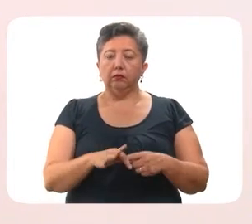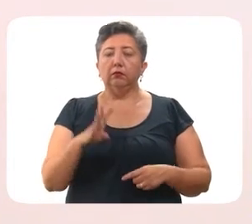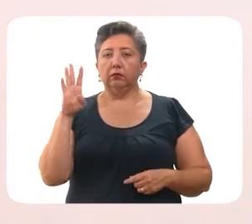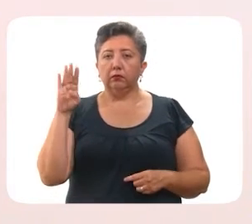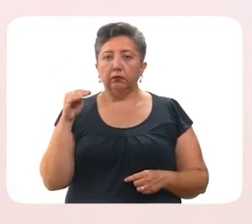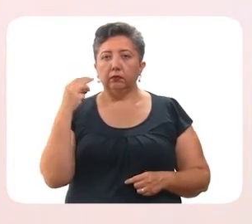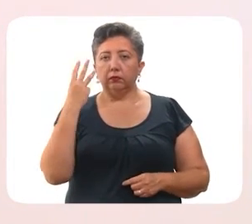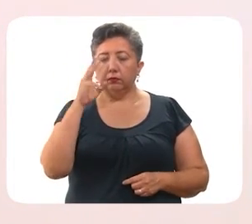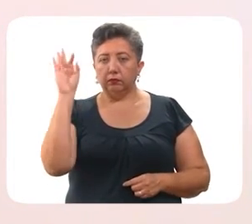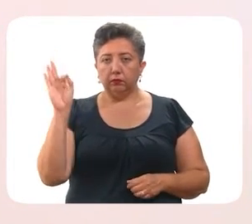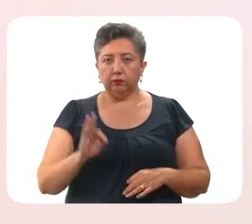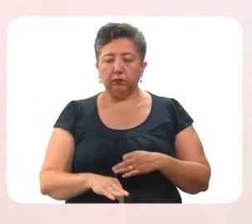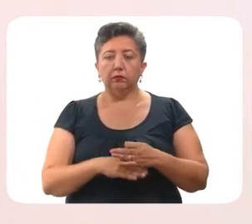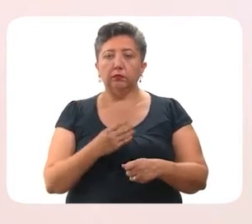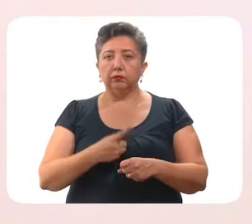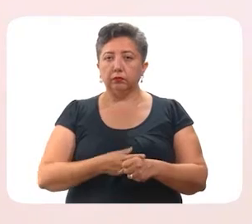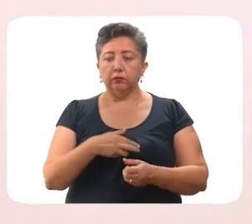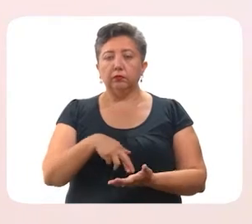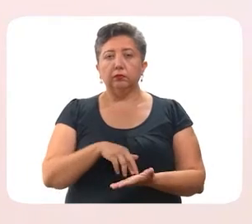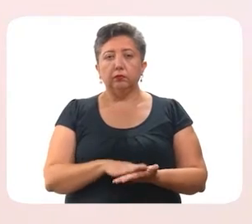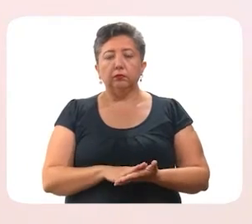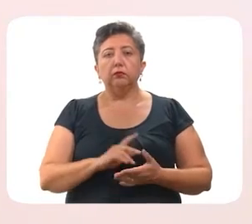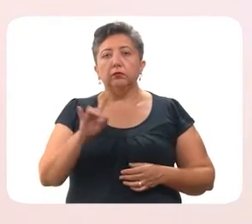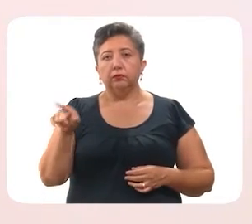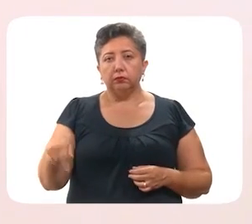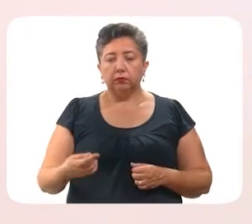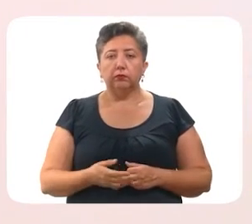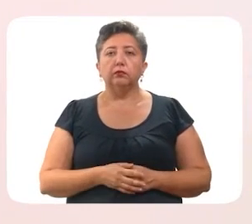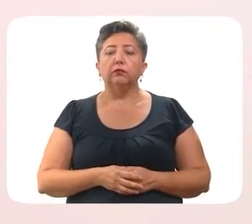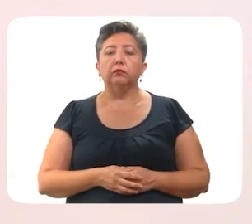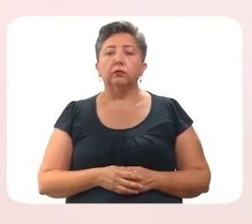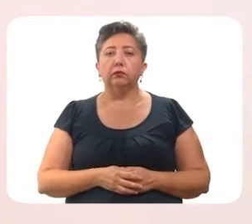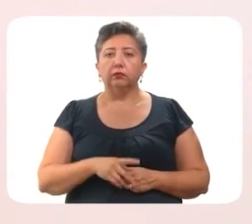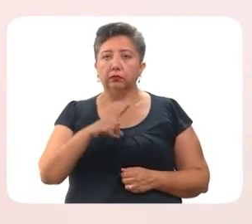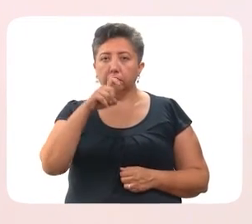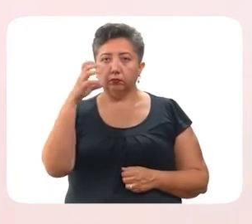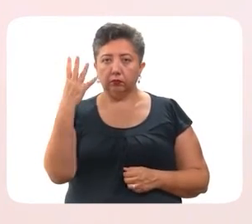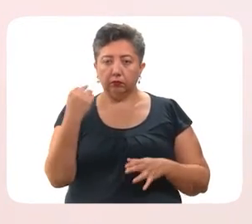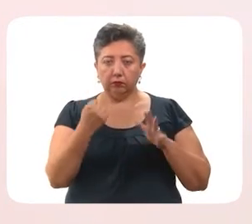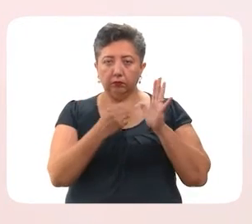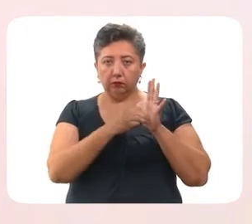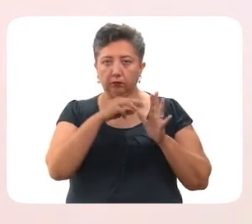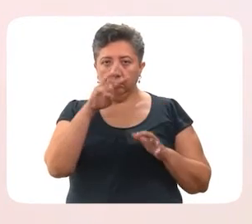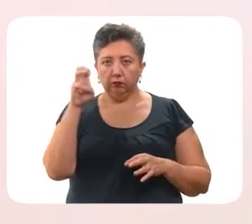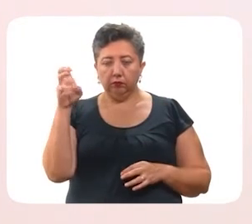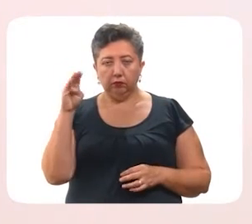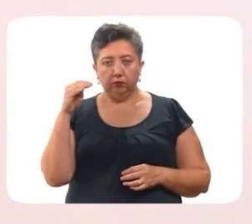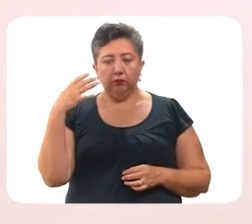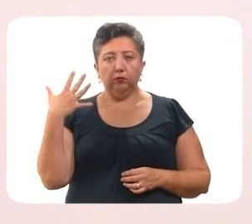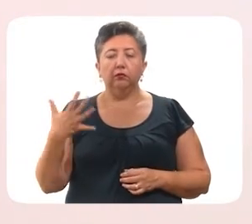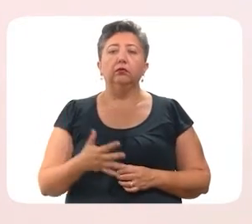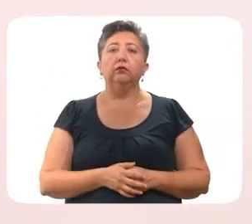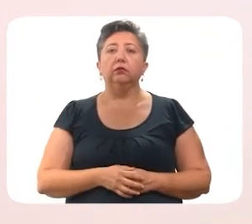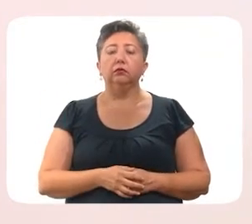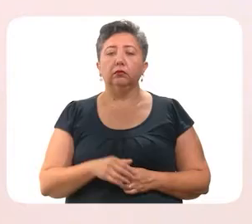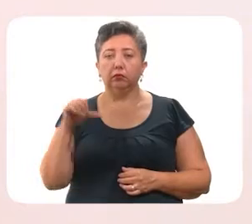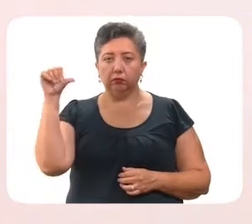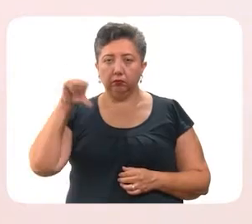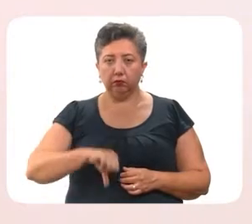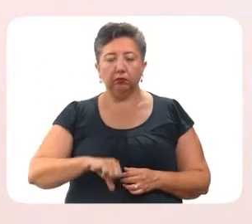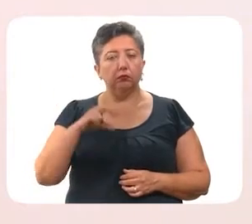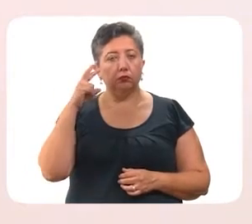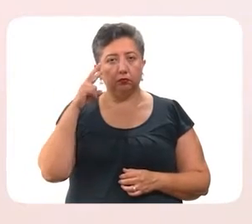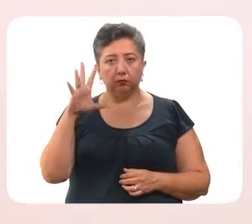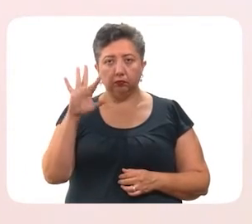,507, tu, chumukil, 10,924, tu, no, holil, 16,700, tu, chik, enil, i, chile, soltsiba, kzai,